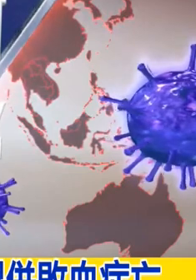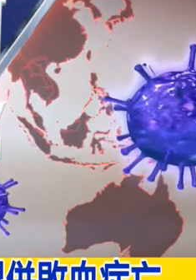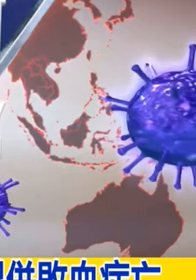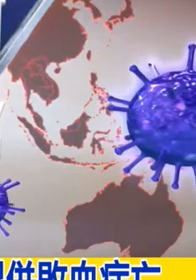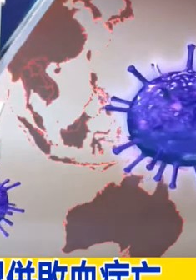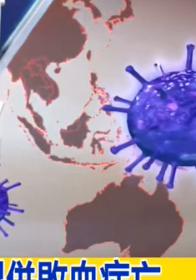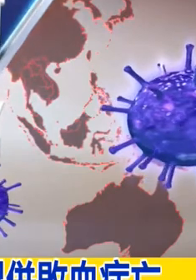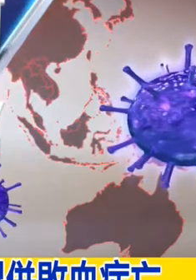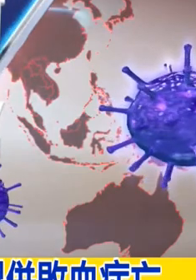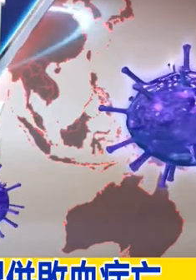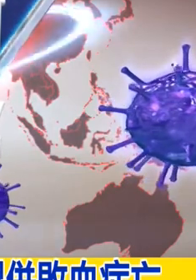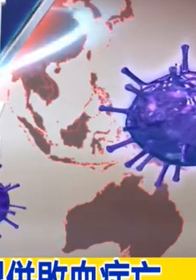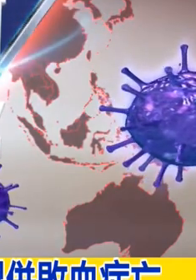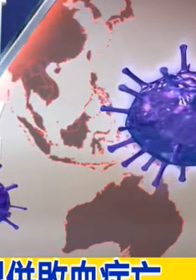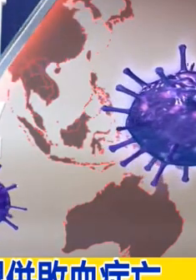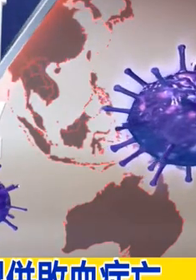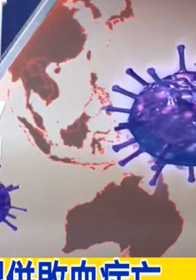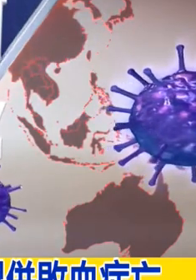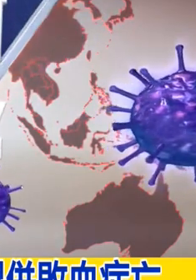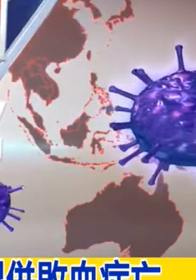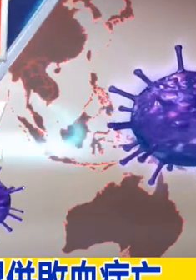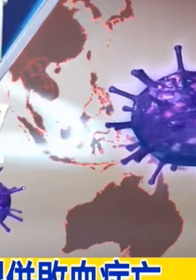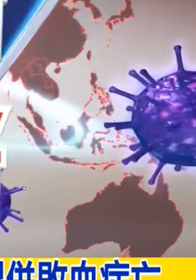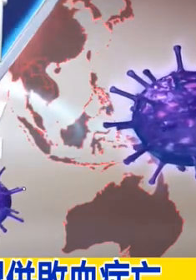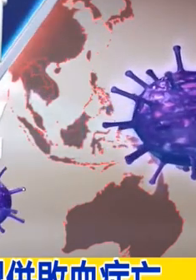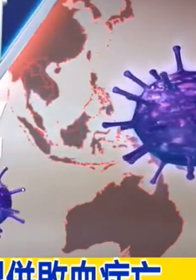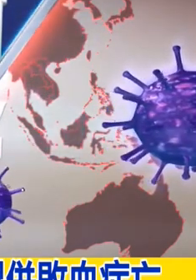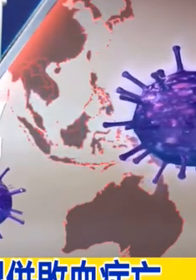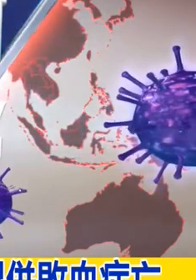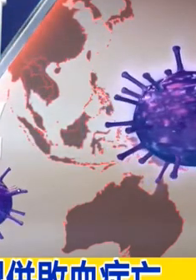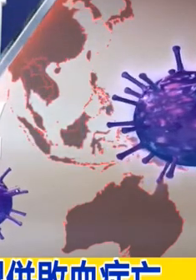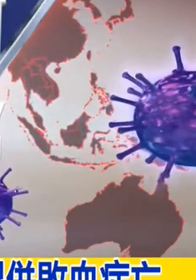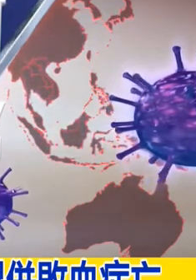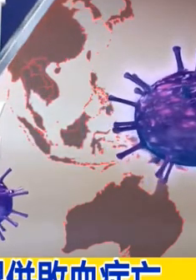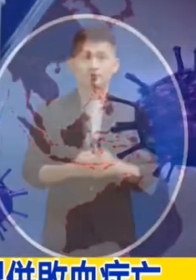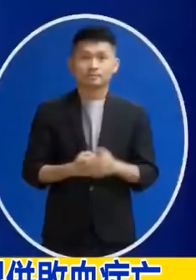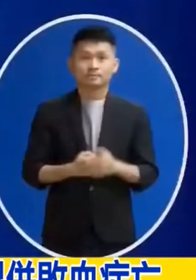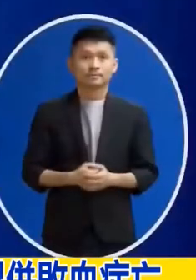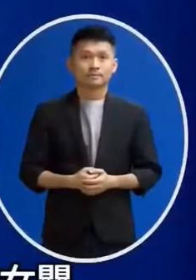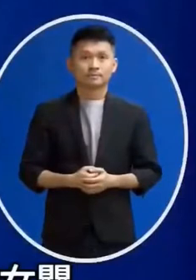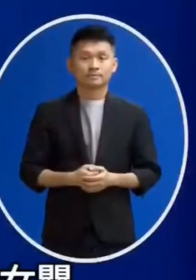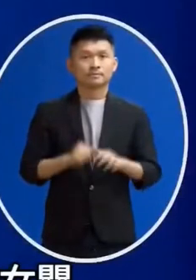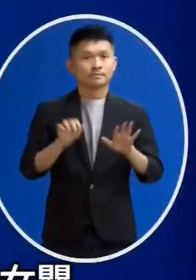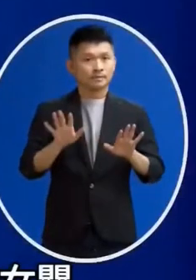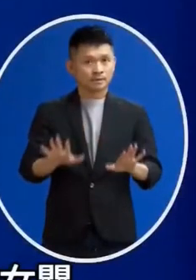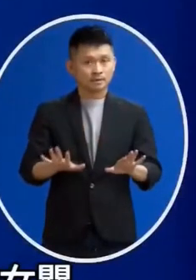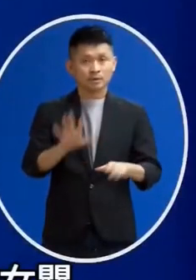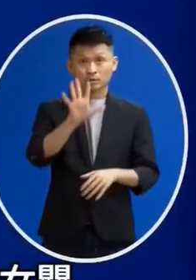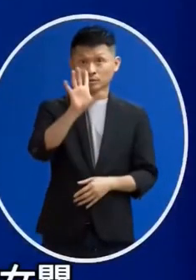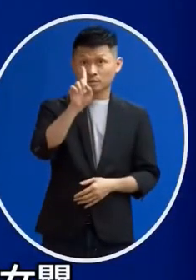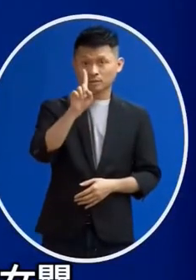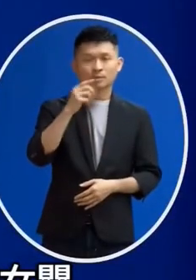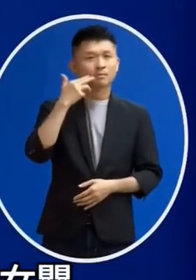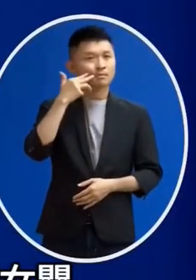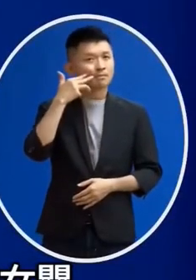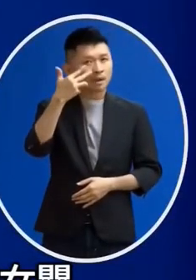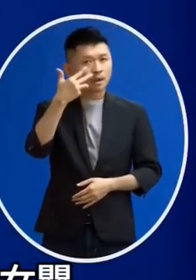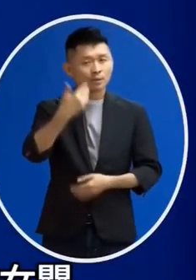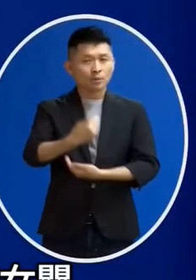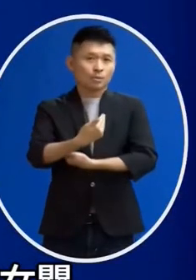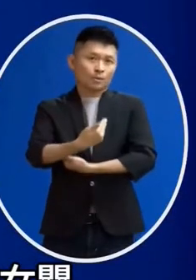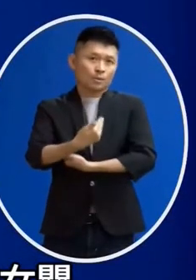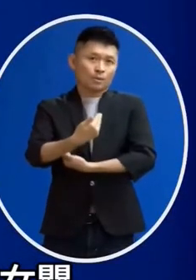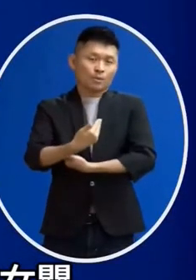亡，诊断是细菌跟新冠病毒感染并发败血症。 今天是有一位8个月大的一